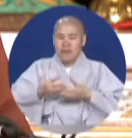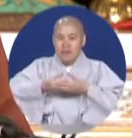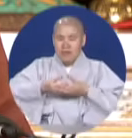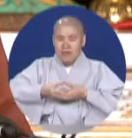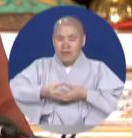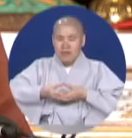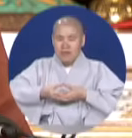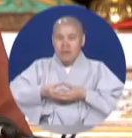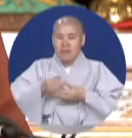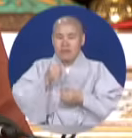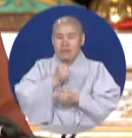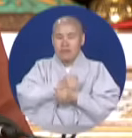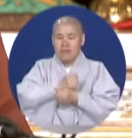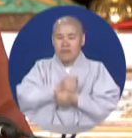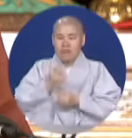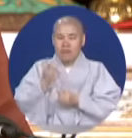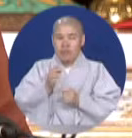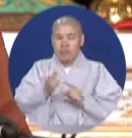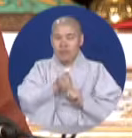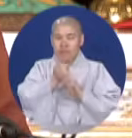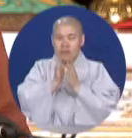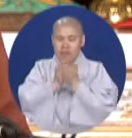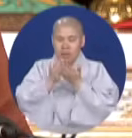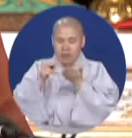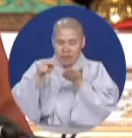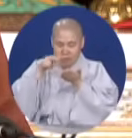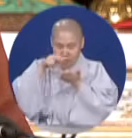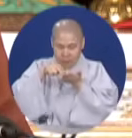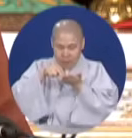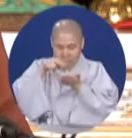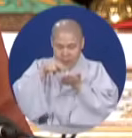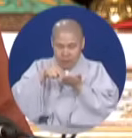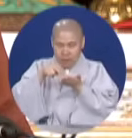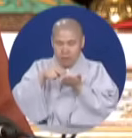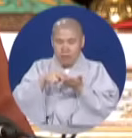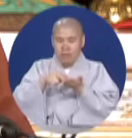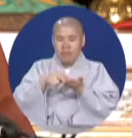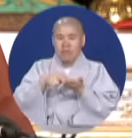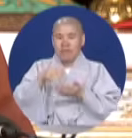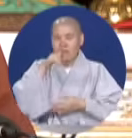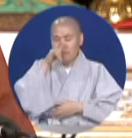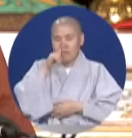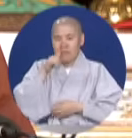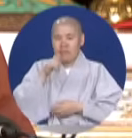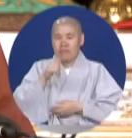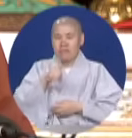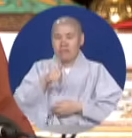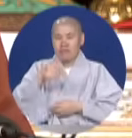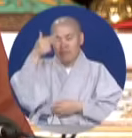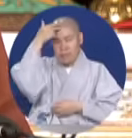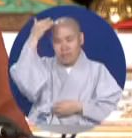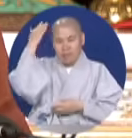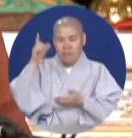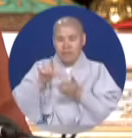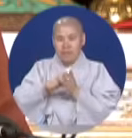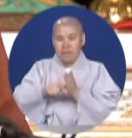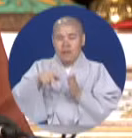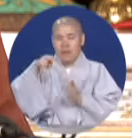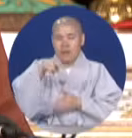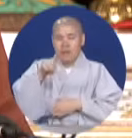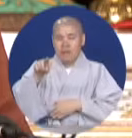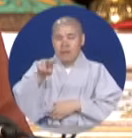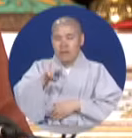참선을 하든 뭐 경을 보든 뭐 이런 게 있는데 그 조선시대 서산